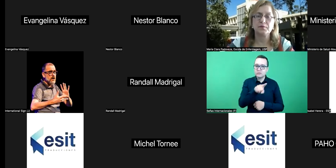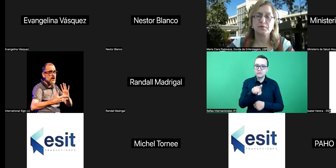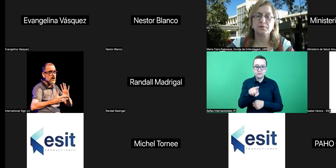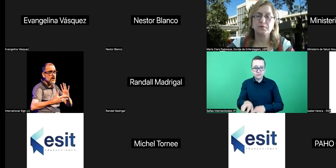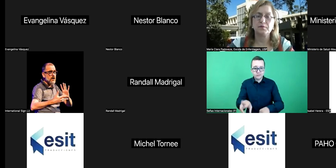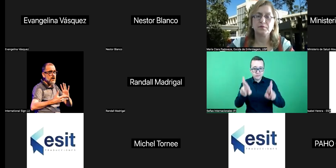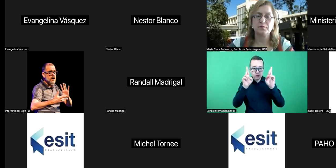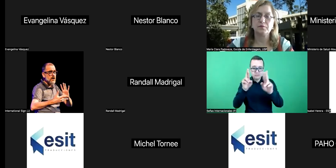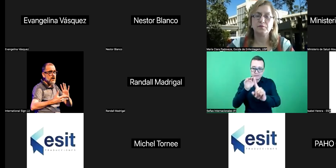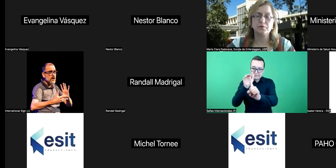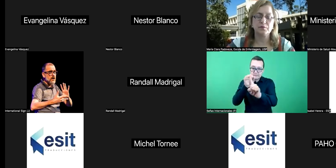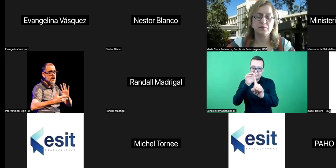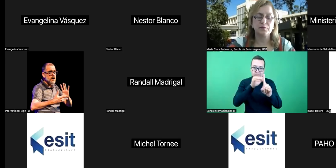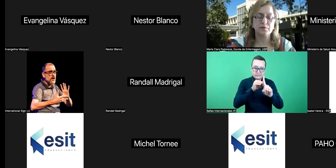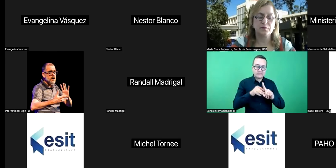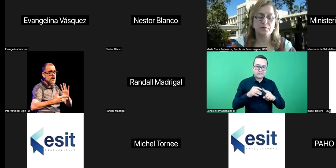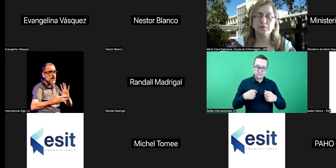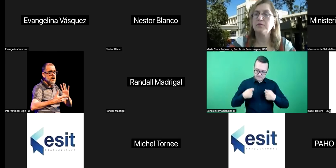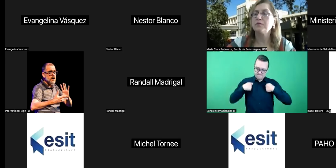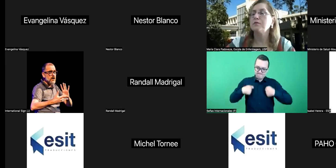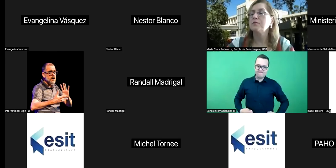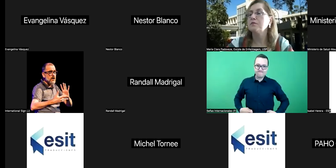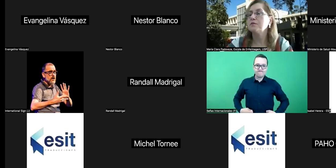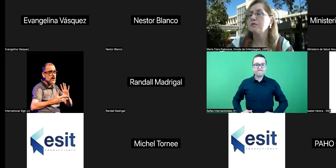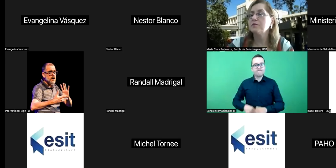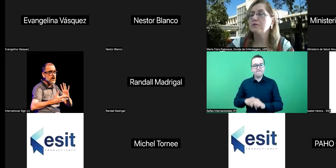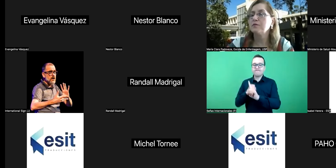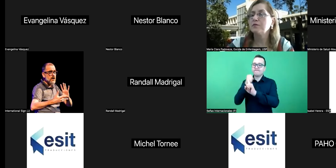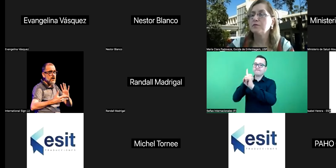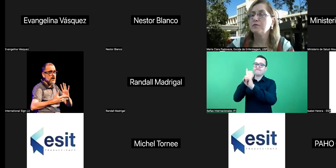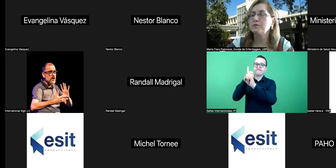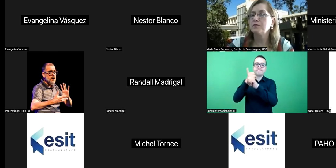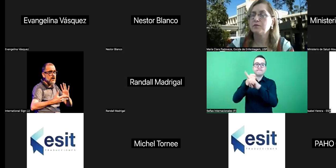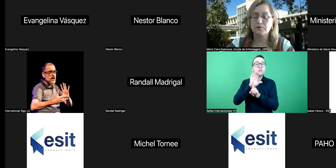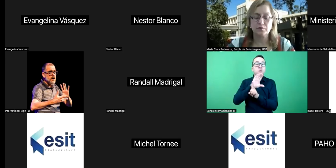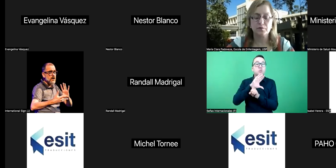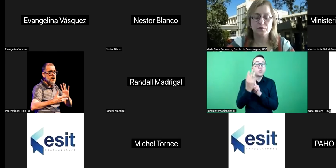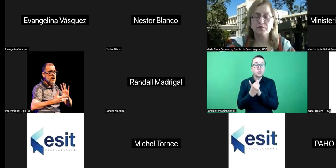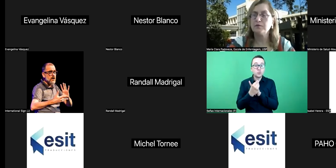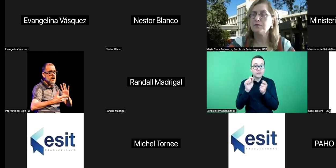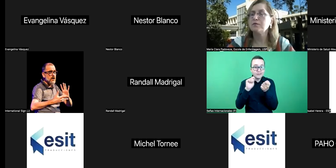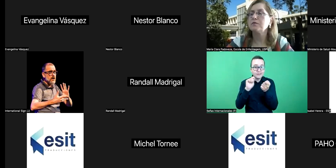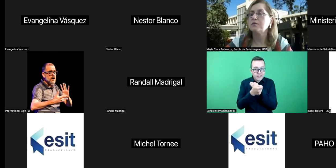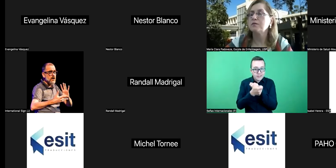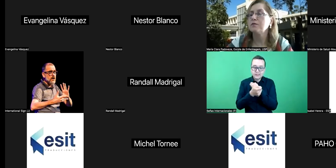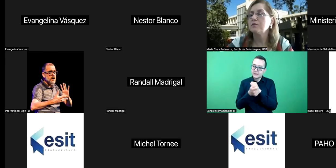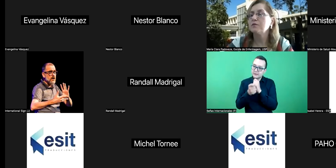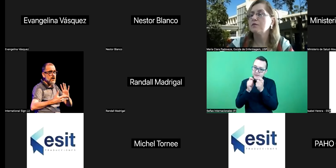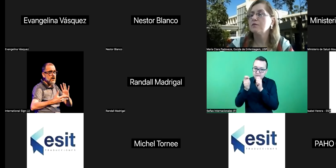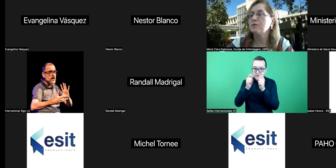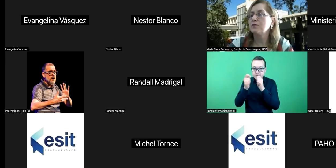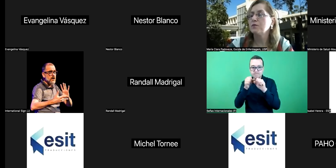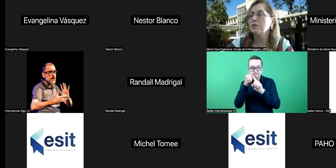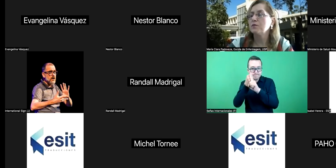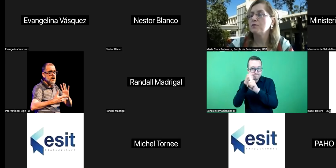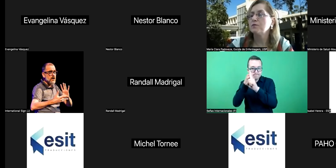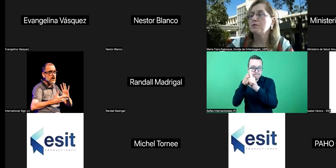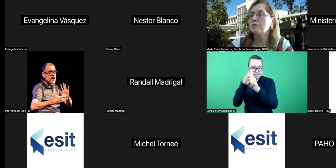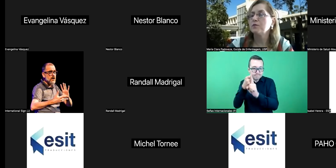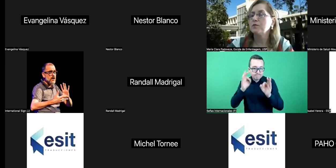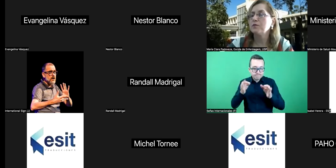Je vous invite à être des agents de changement pour vraiment mettre en œuvre un changement de